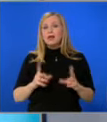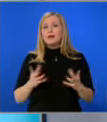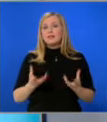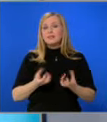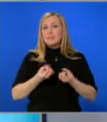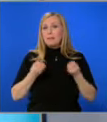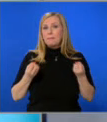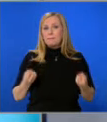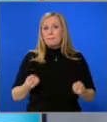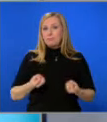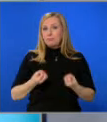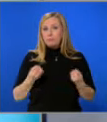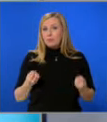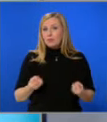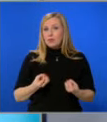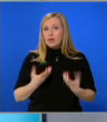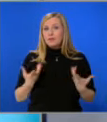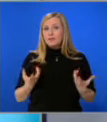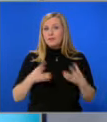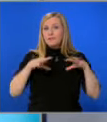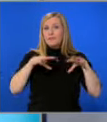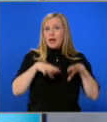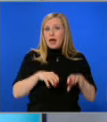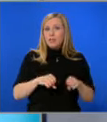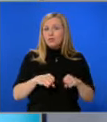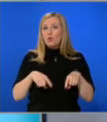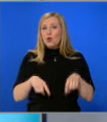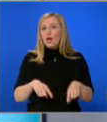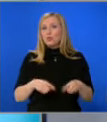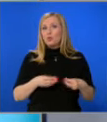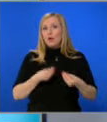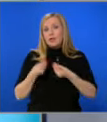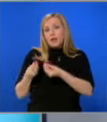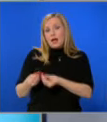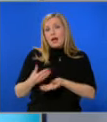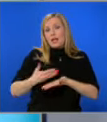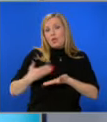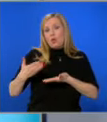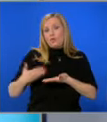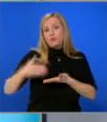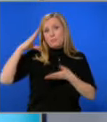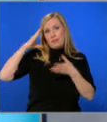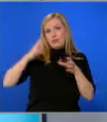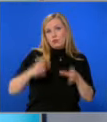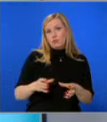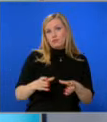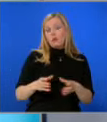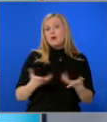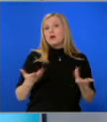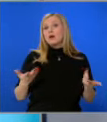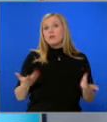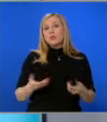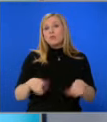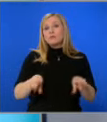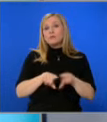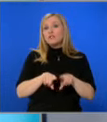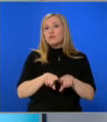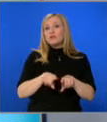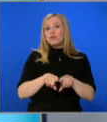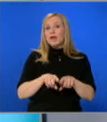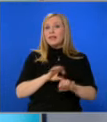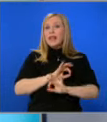обземва, да взема власт, която всъщност принадлежи на редовно правителство. Но също така да е